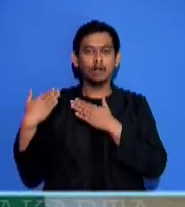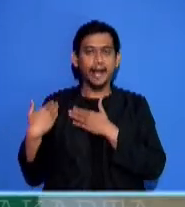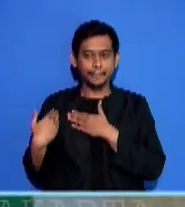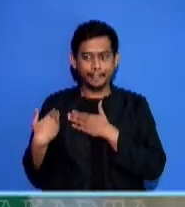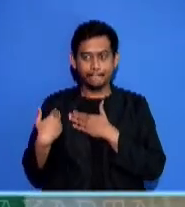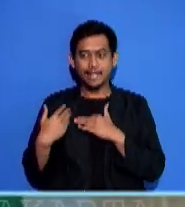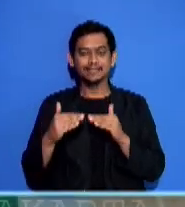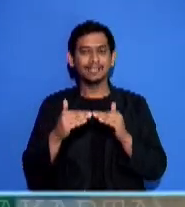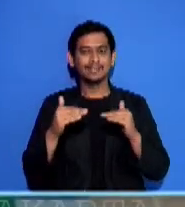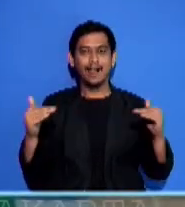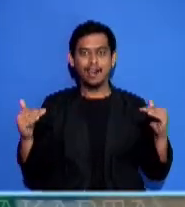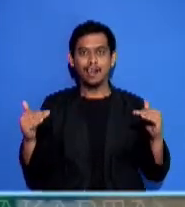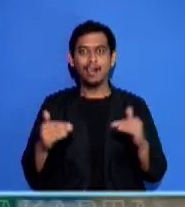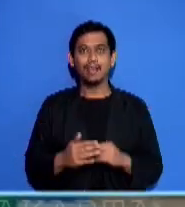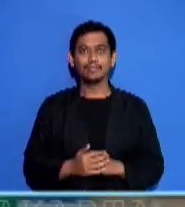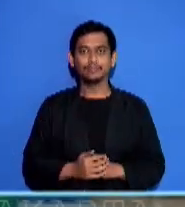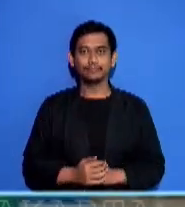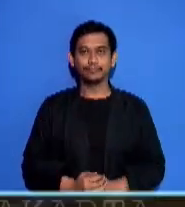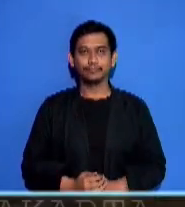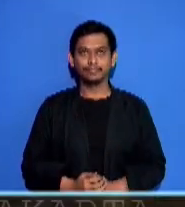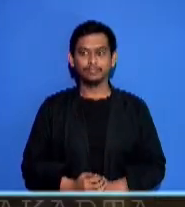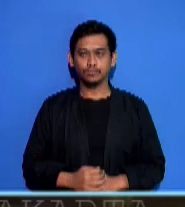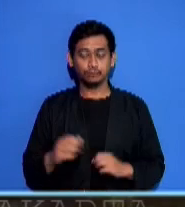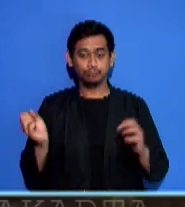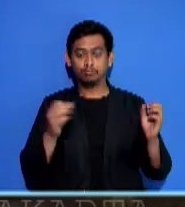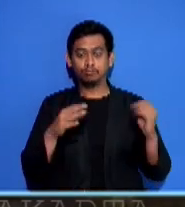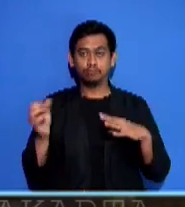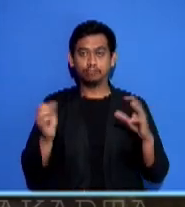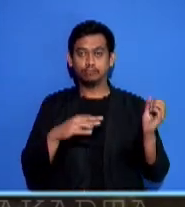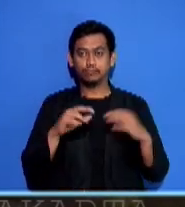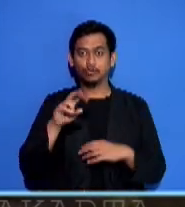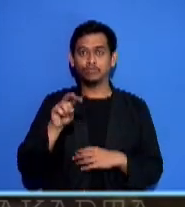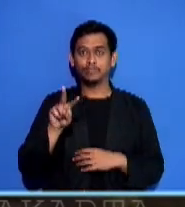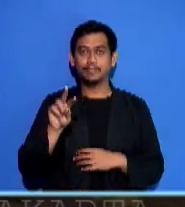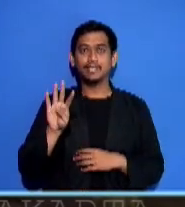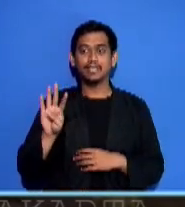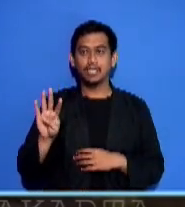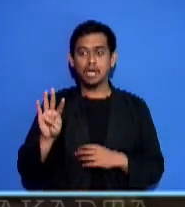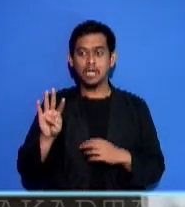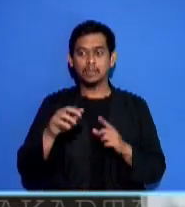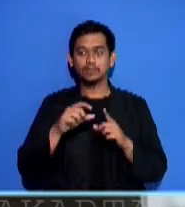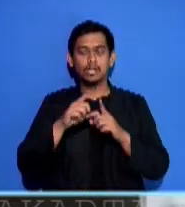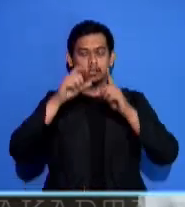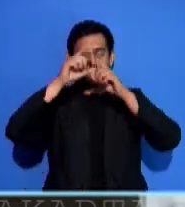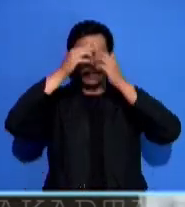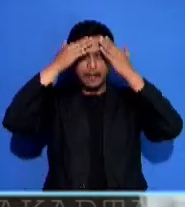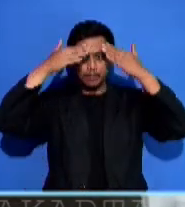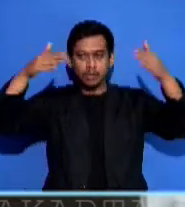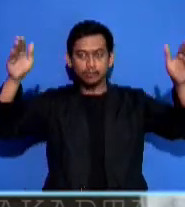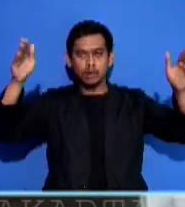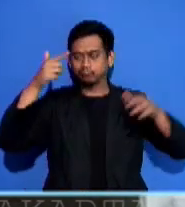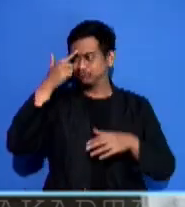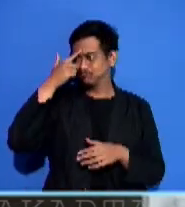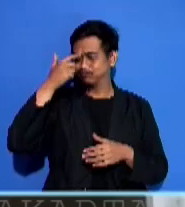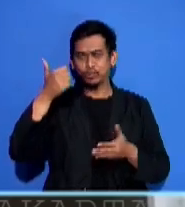Muhammadiyah berharap debat capres cawapres Pemilu 2024 mampu menjadi ruang paling demokratis dan mencerdaskan sehingga